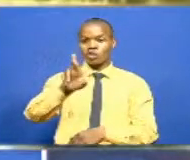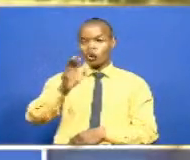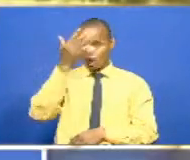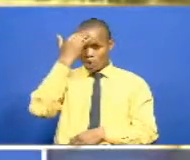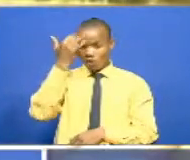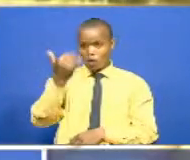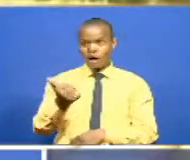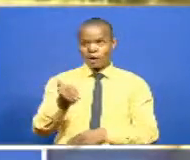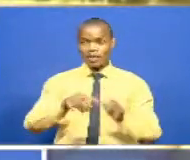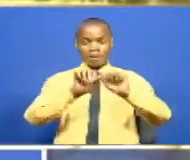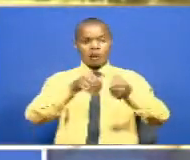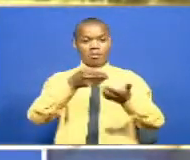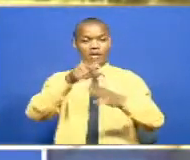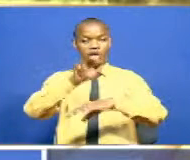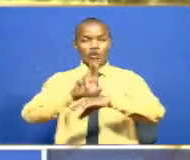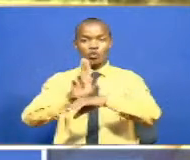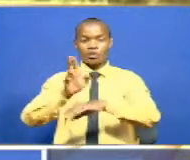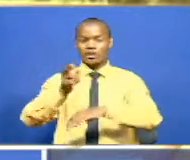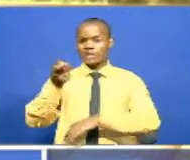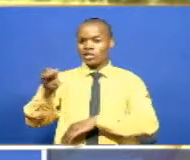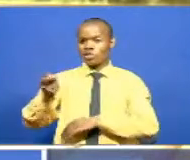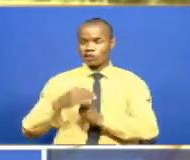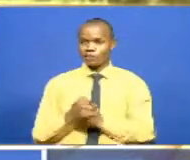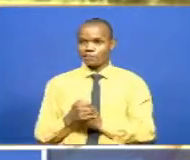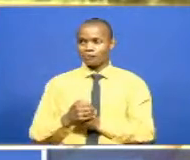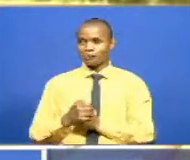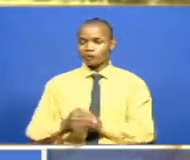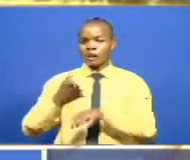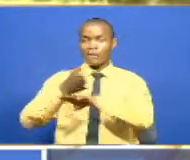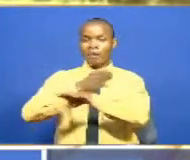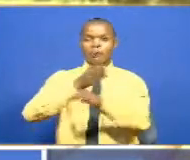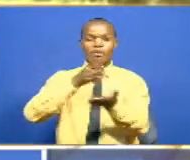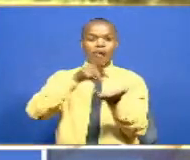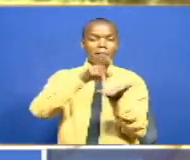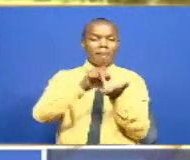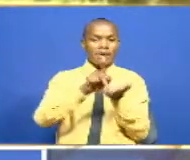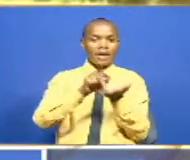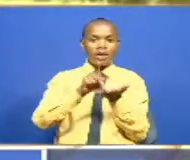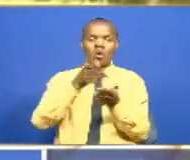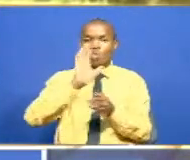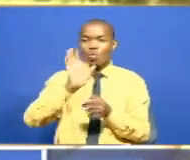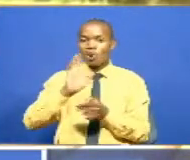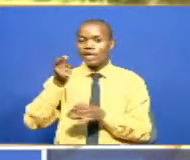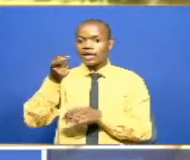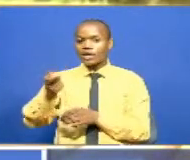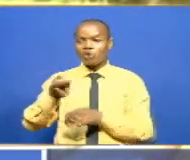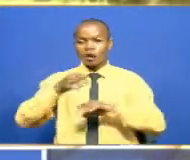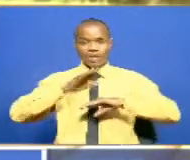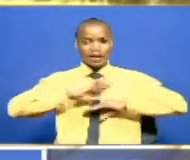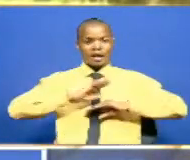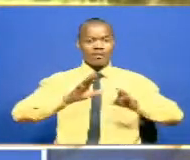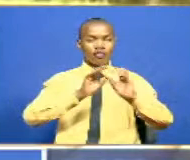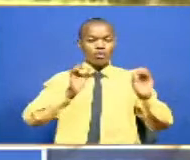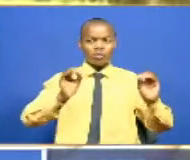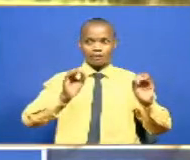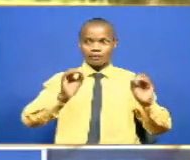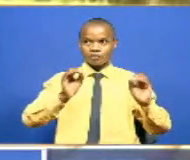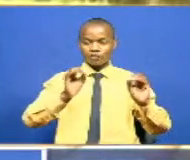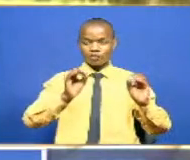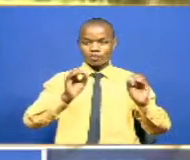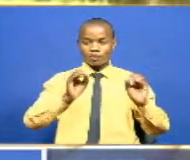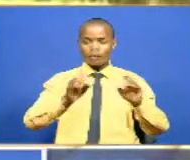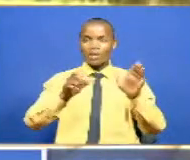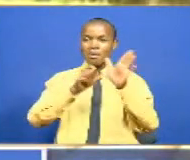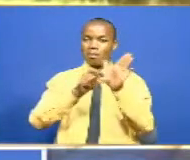itakuwa chini. Tulikuwa tunanunua maji ambayo haitoshi, halafu hata wale wamelelea watoto hapa, shida